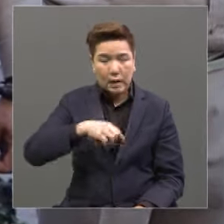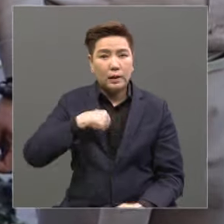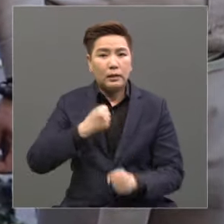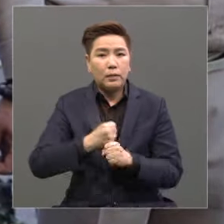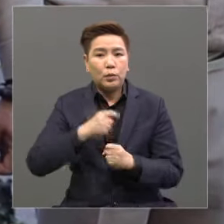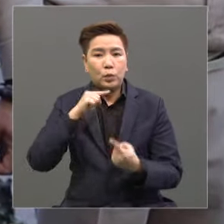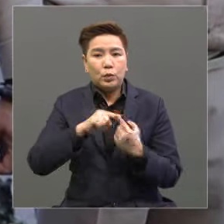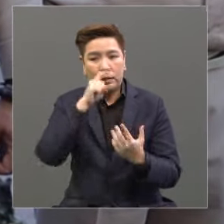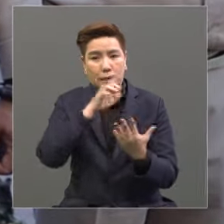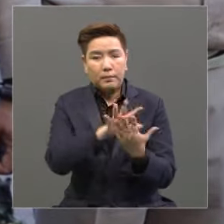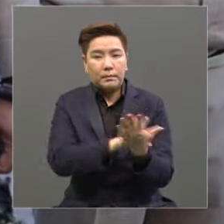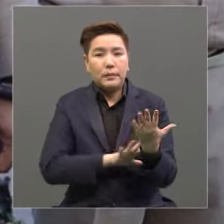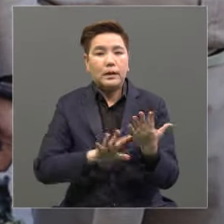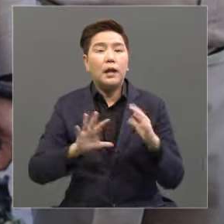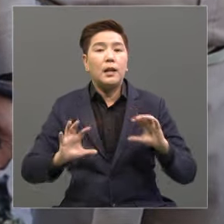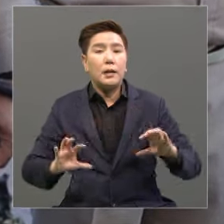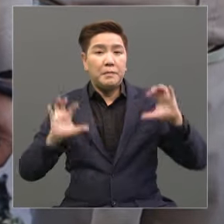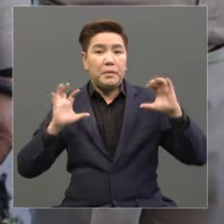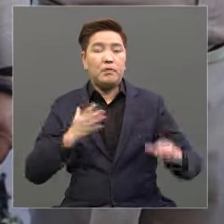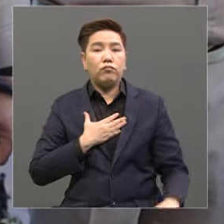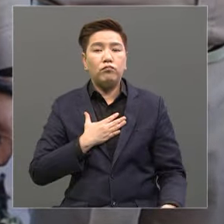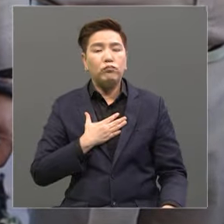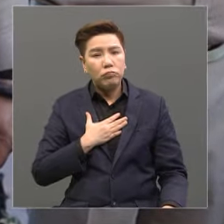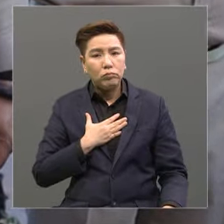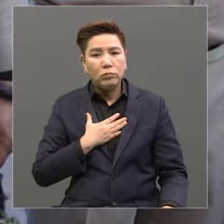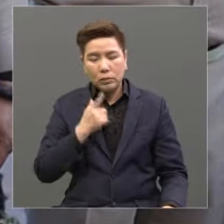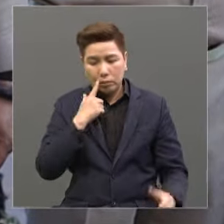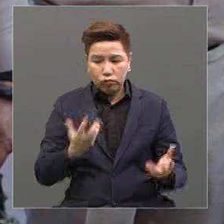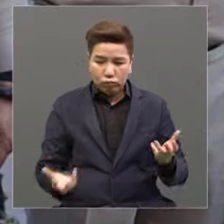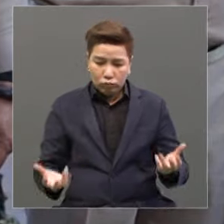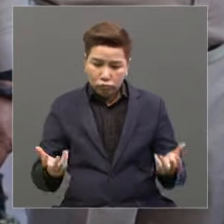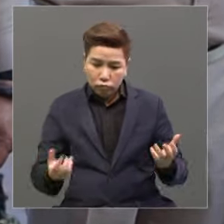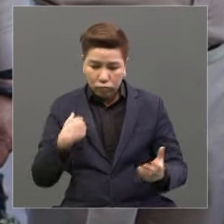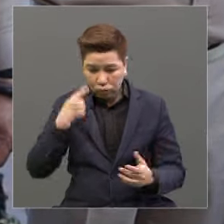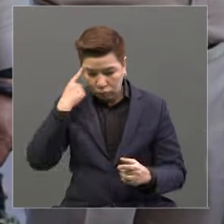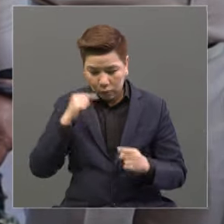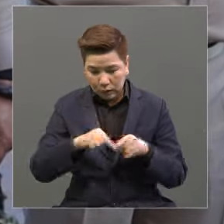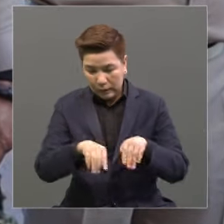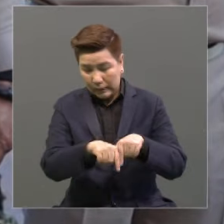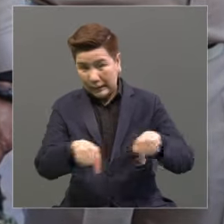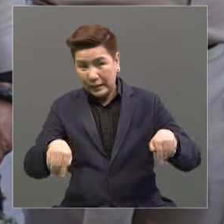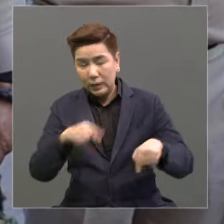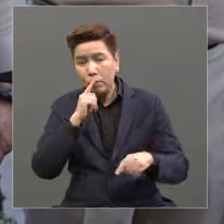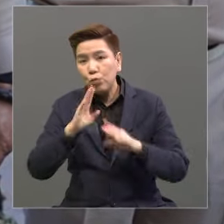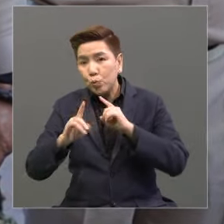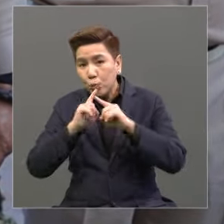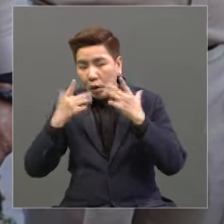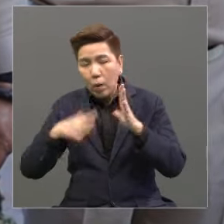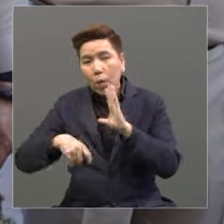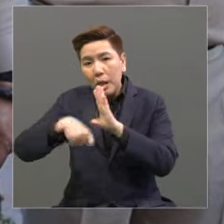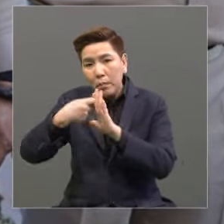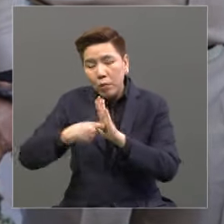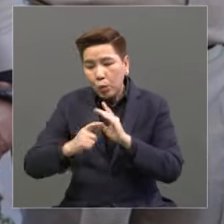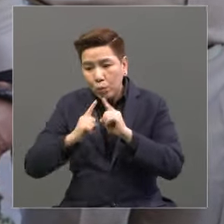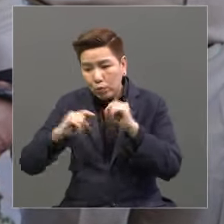ประโยชน์ของประเทศคือรัฐบาลเนี่ยก็ชอบที่จะมาชั่งน้ำหนักดูพอดูแล้วนี่ผมว่าคุยกันด้วยเหตุผลที่คุ